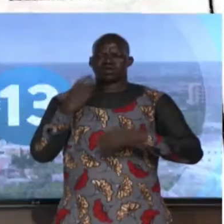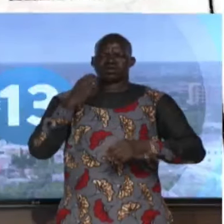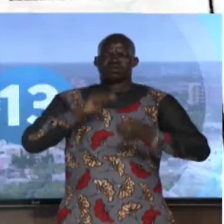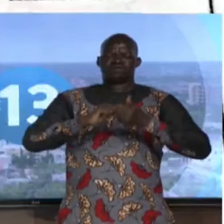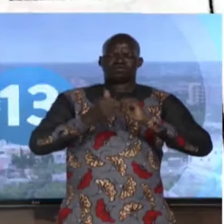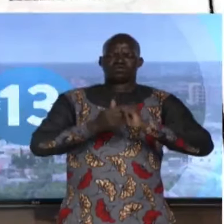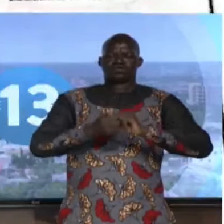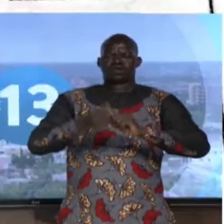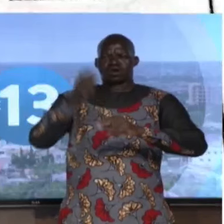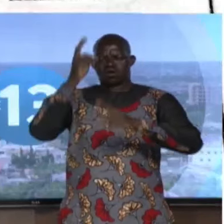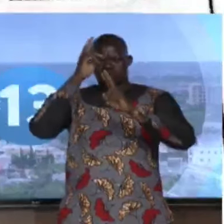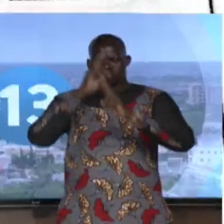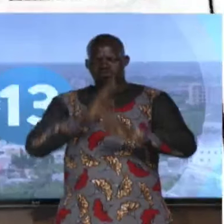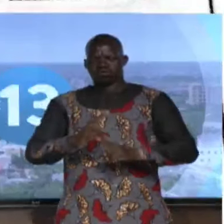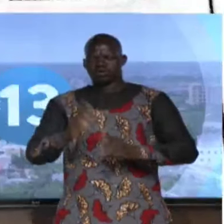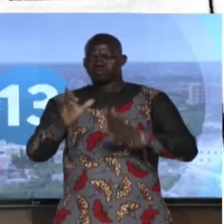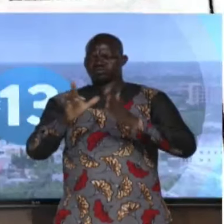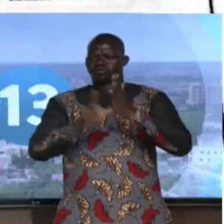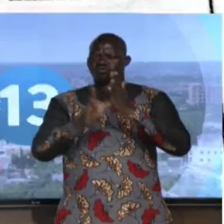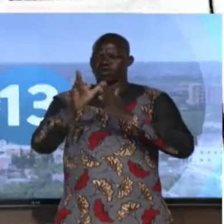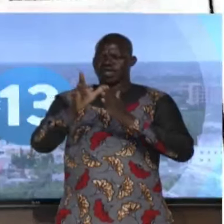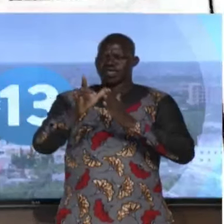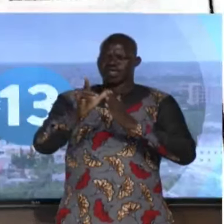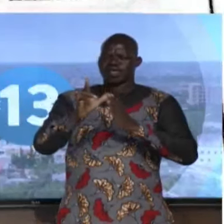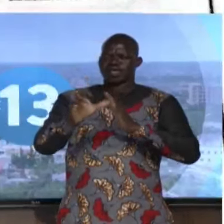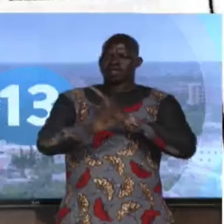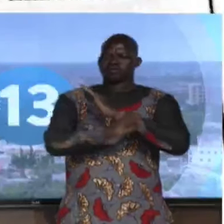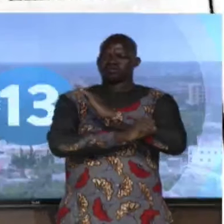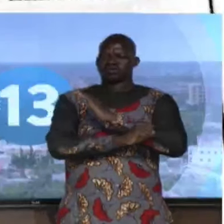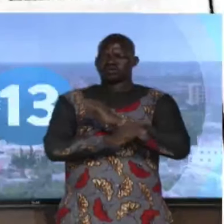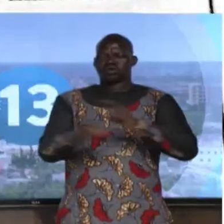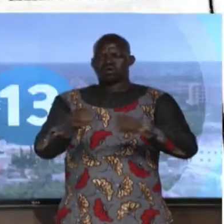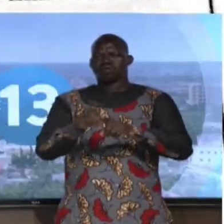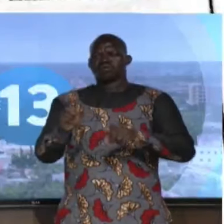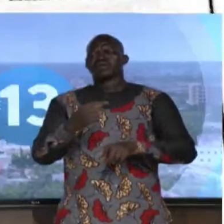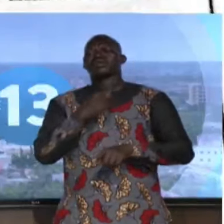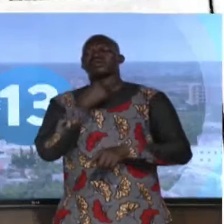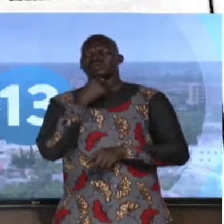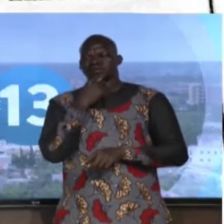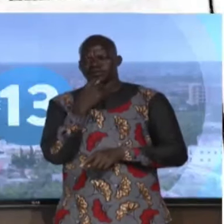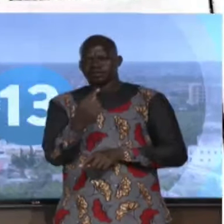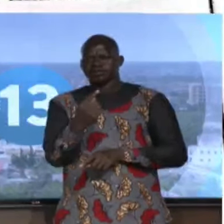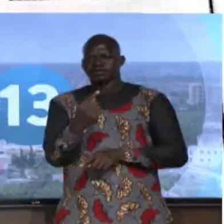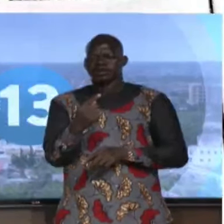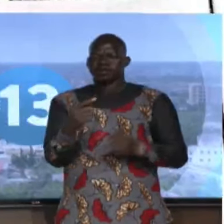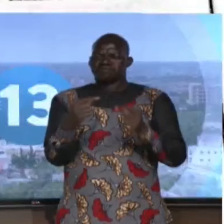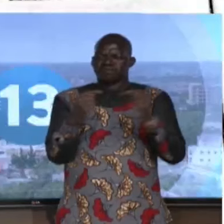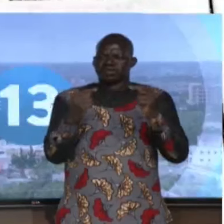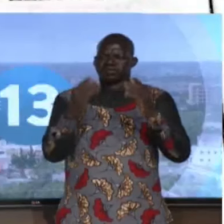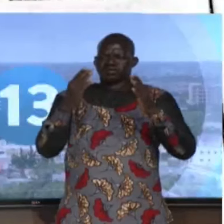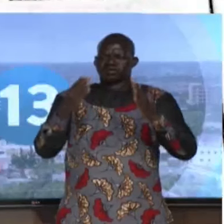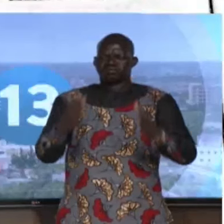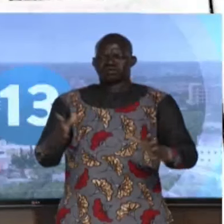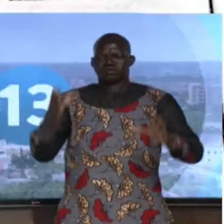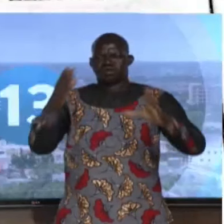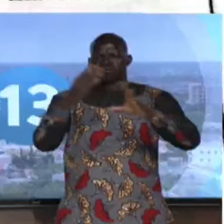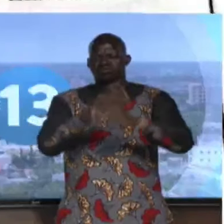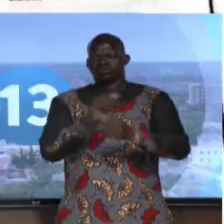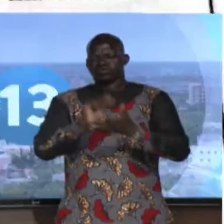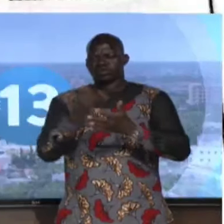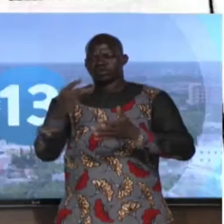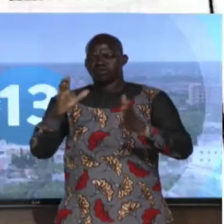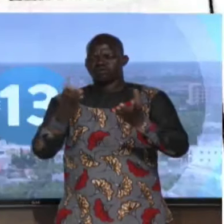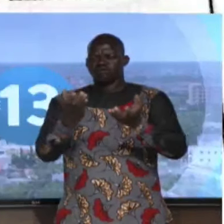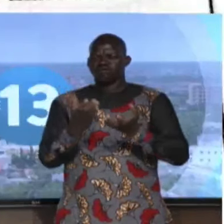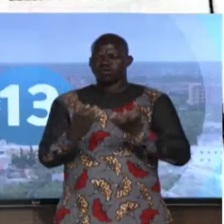honorer son loyer en Suède et comme a confesse Lash le journal cite mes ennemis ont obtenu ce qu'ils veulent que